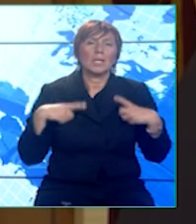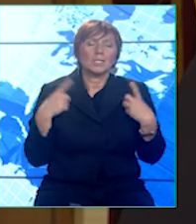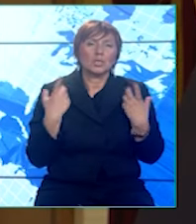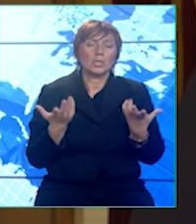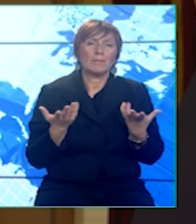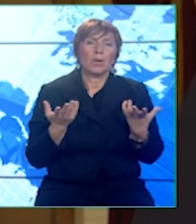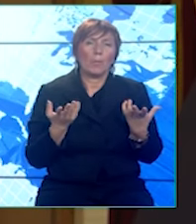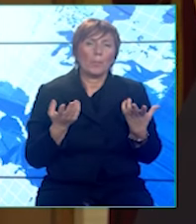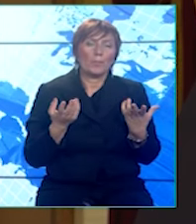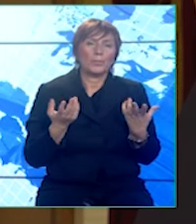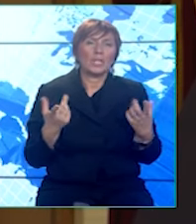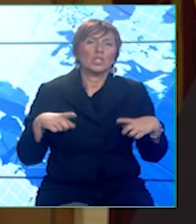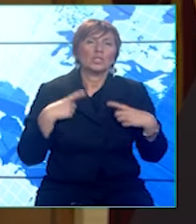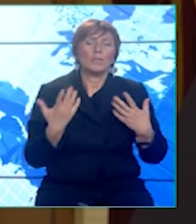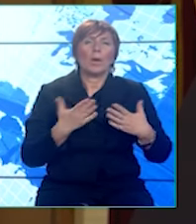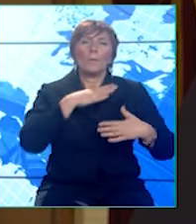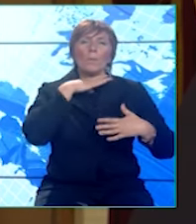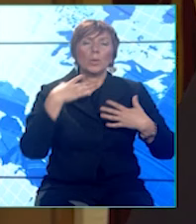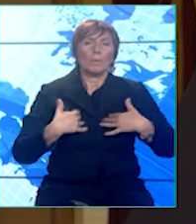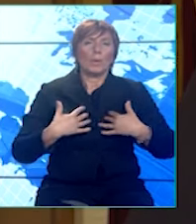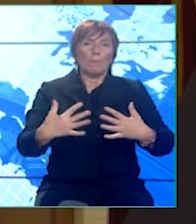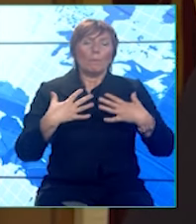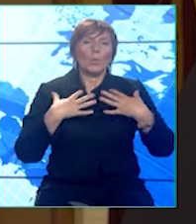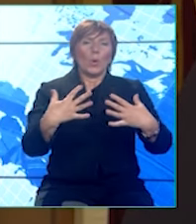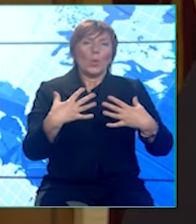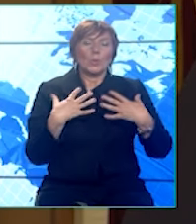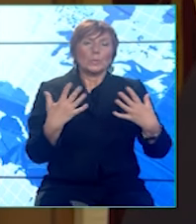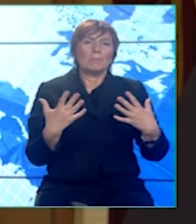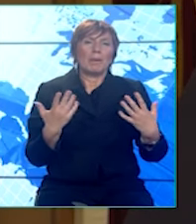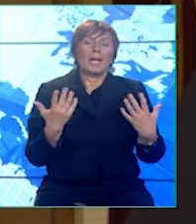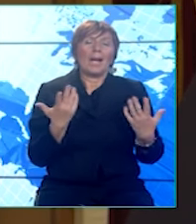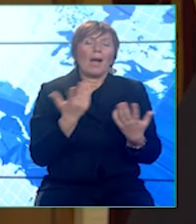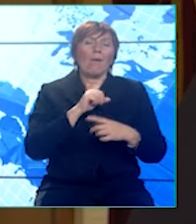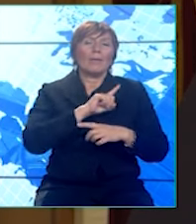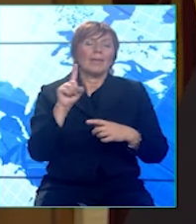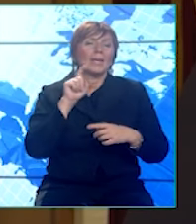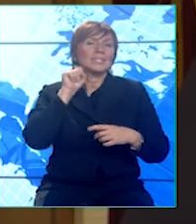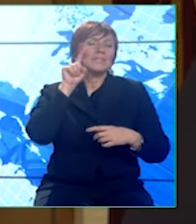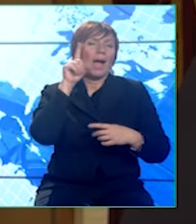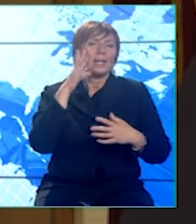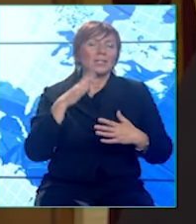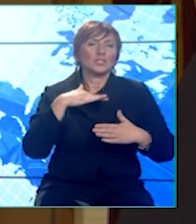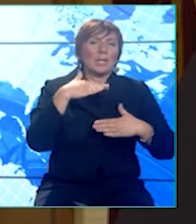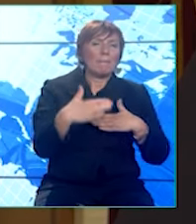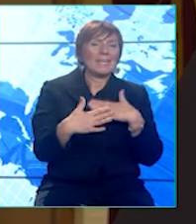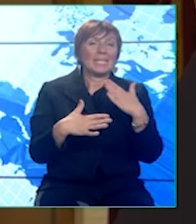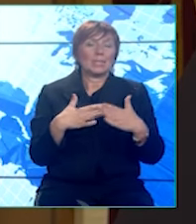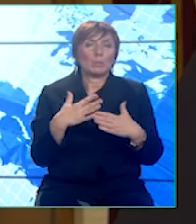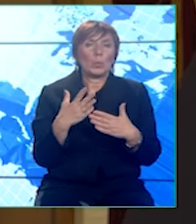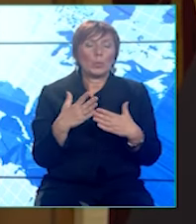je život punim plućima, u jednom nesvakidašnjem ritmu. Imao je jednu